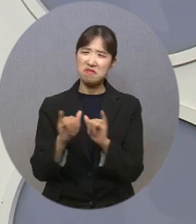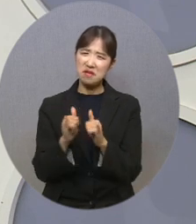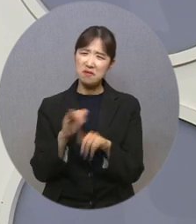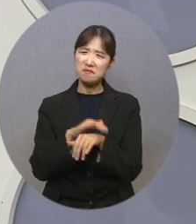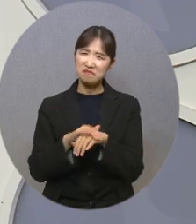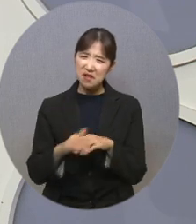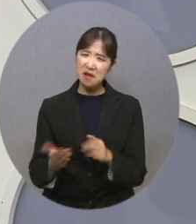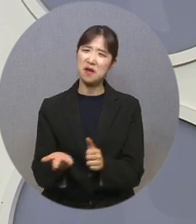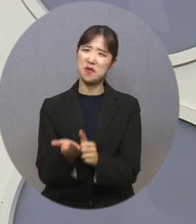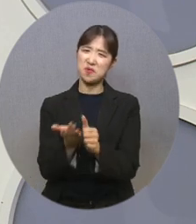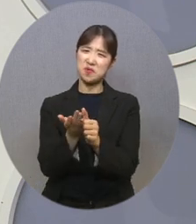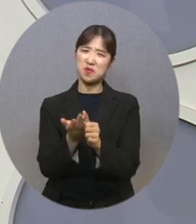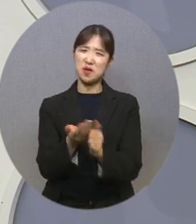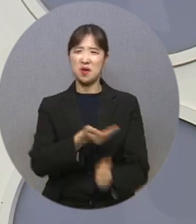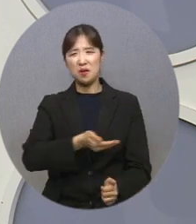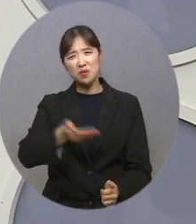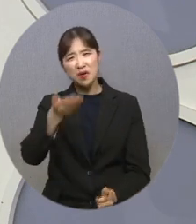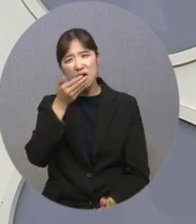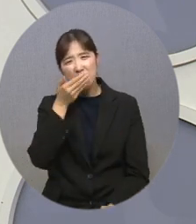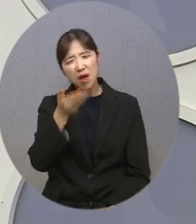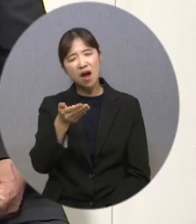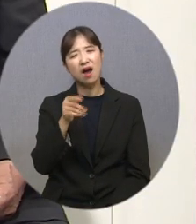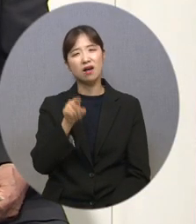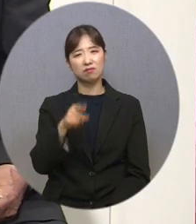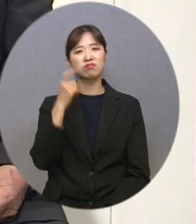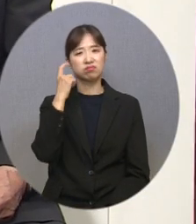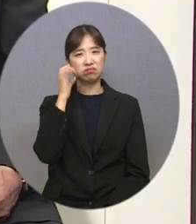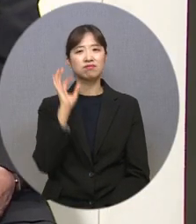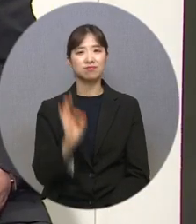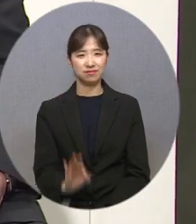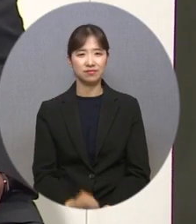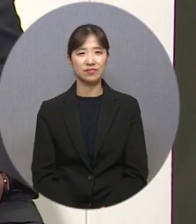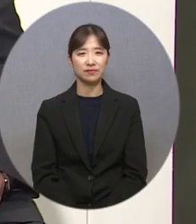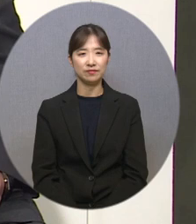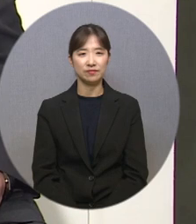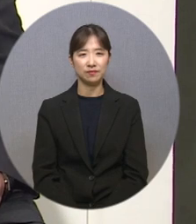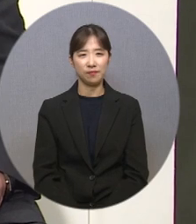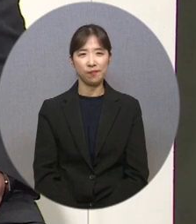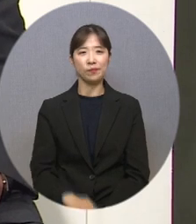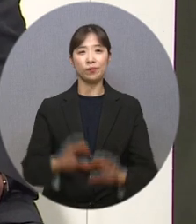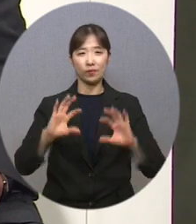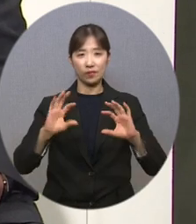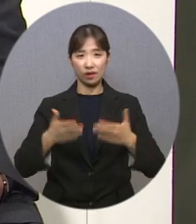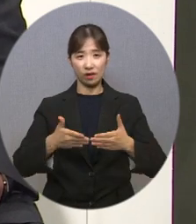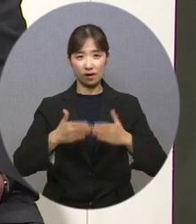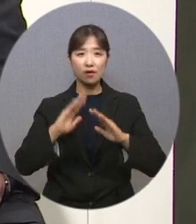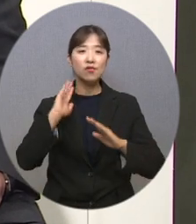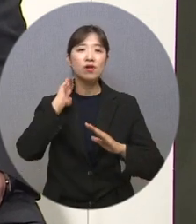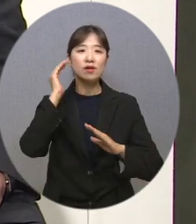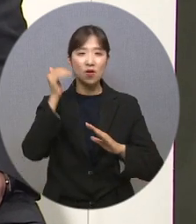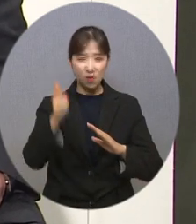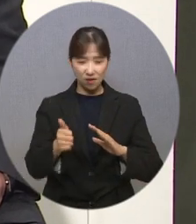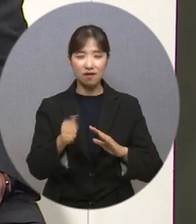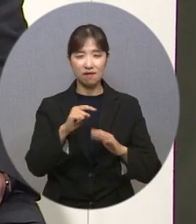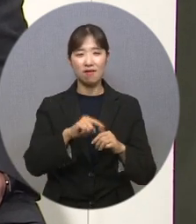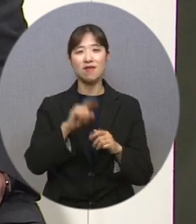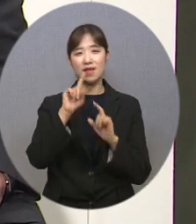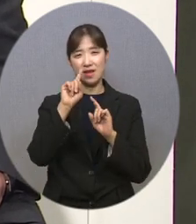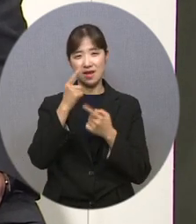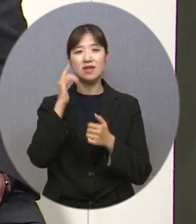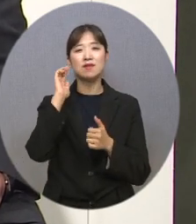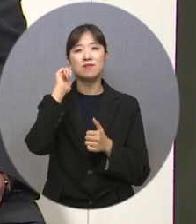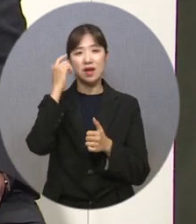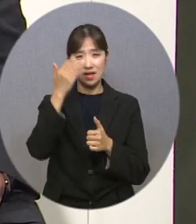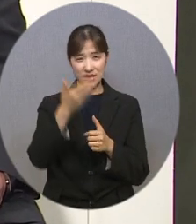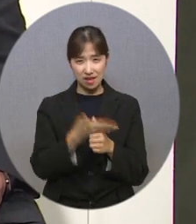있는가 한번 자문해봐야 될 일이 아닌가 싶은 생각이 듭니다. 네. 건국 대통령 이승만